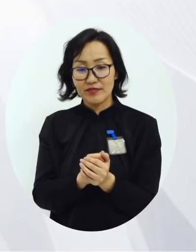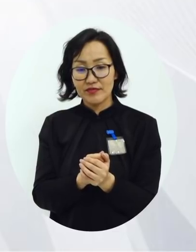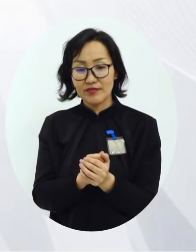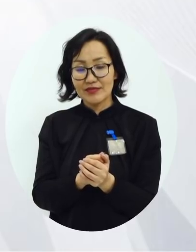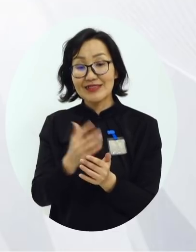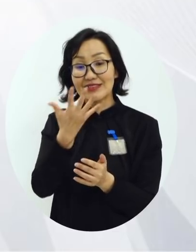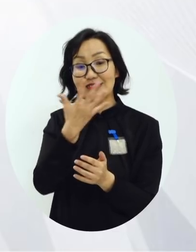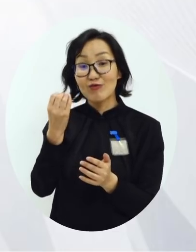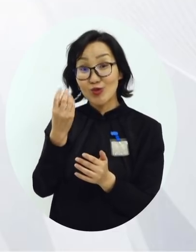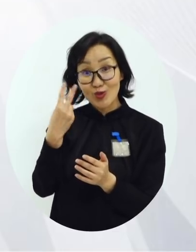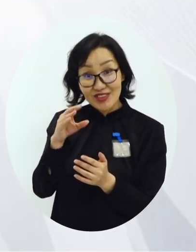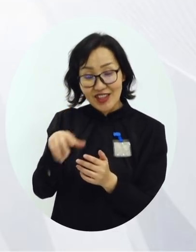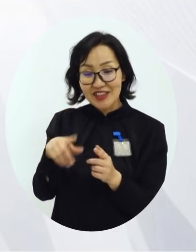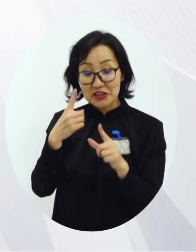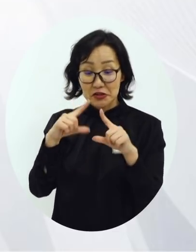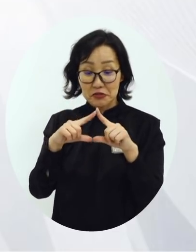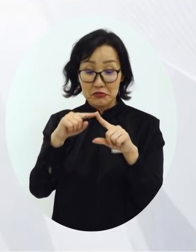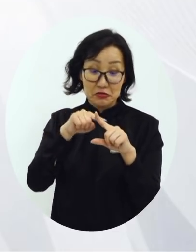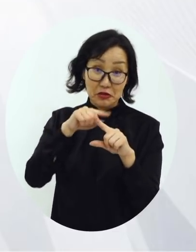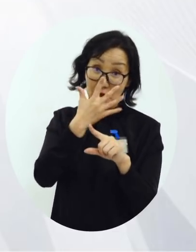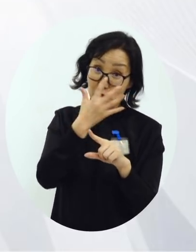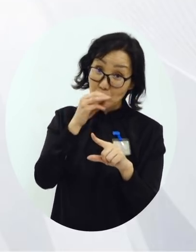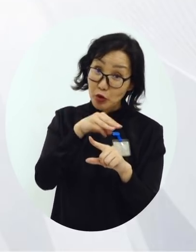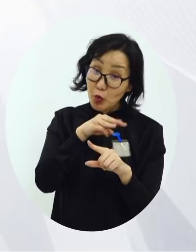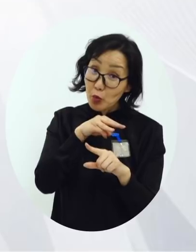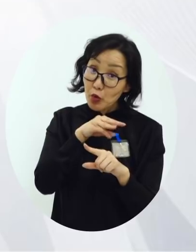500 метр байна. Нэг тал нь 500 метр үү?